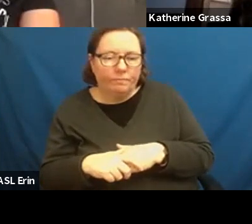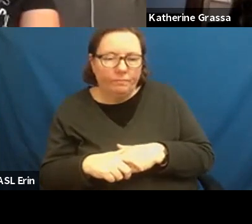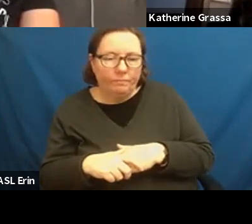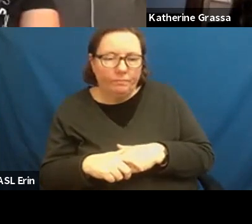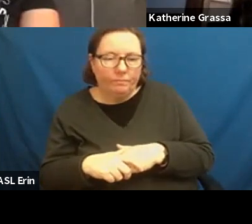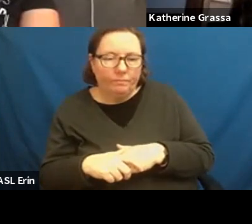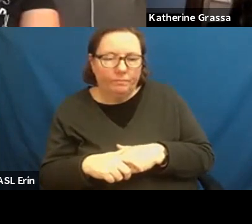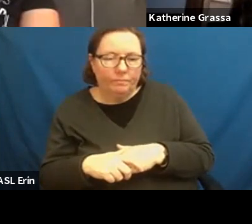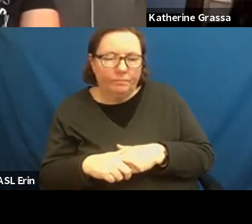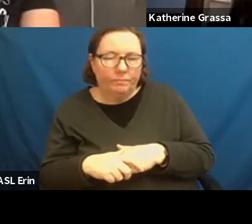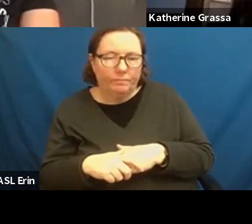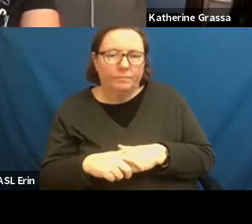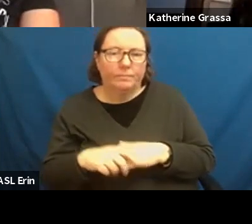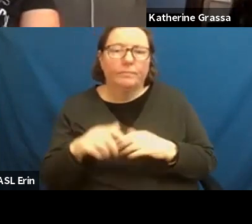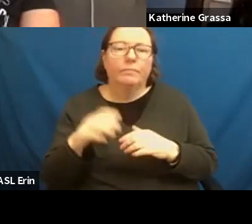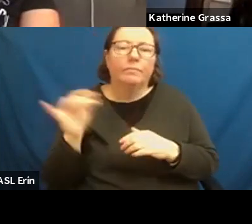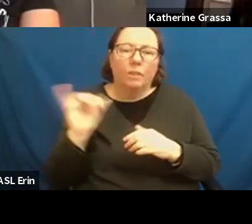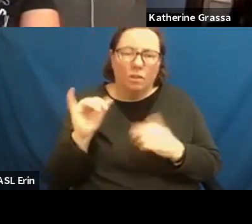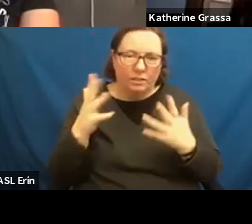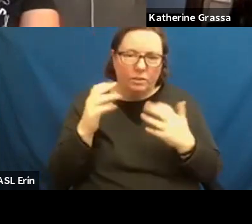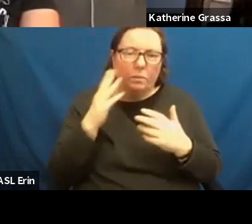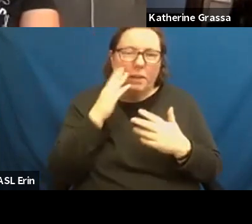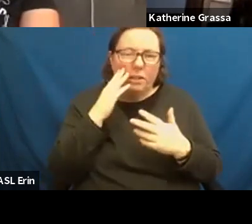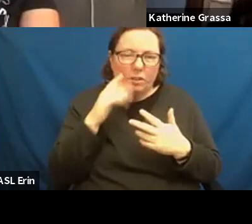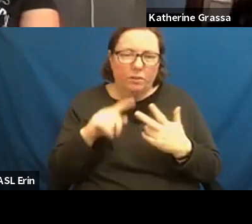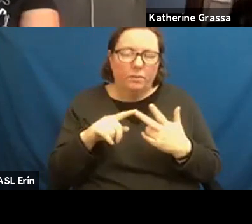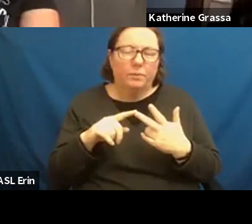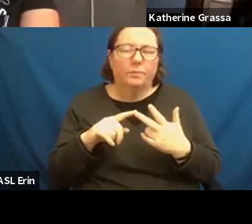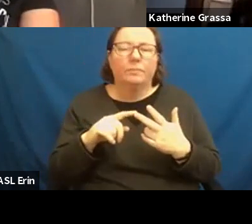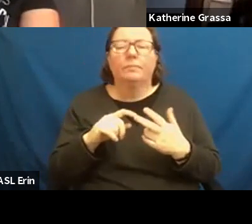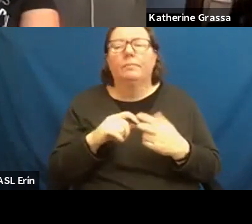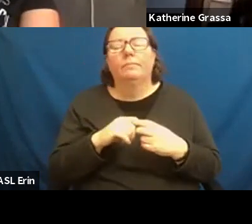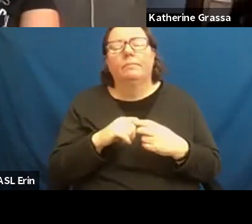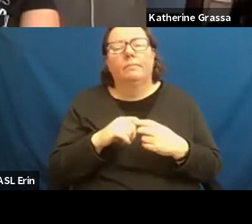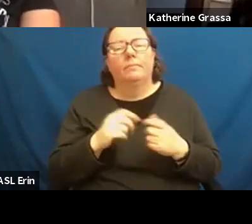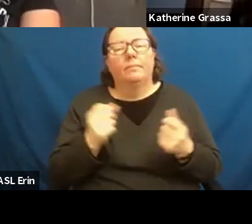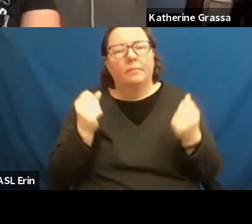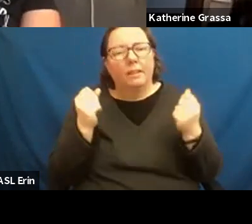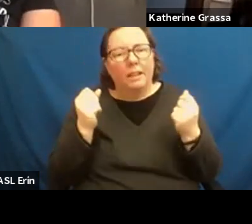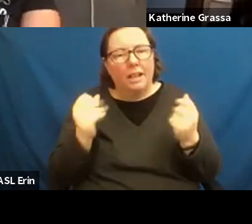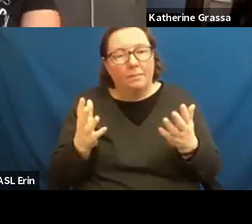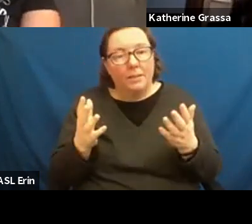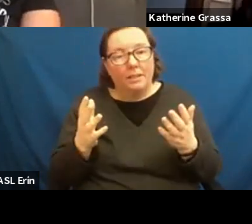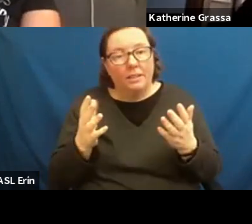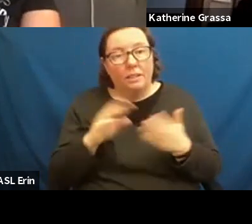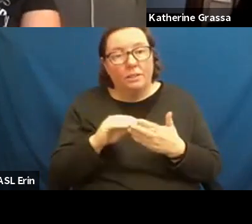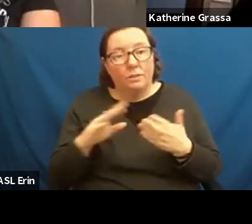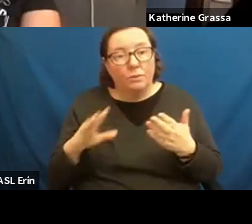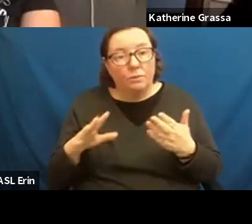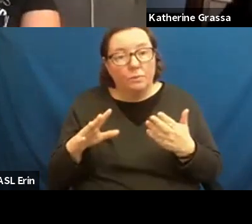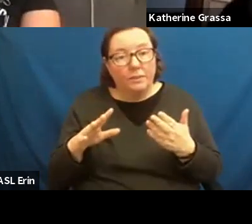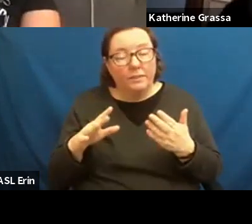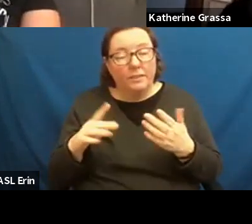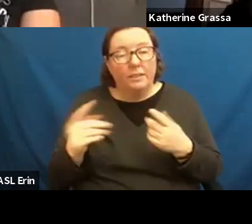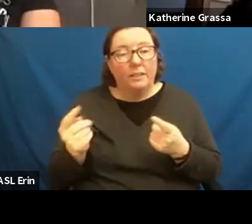有。 Okay, and I would also like to know how many students that are